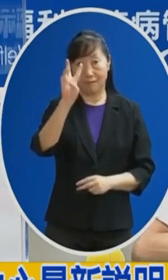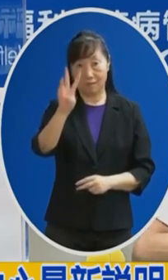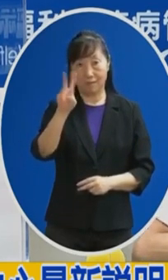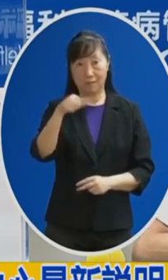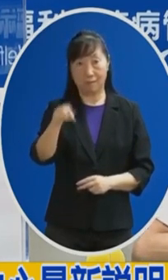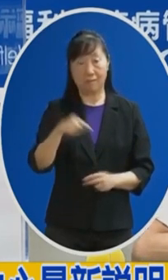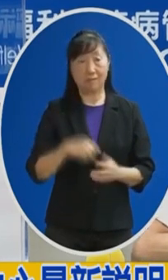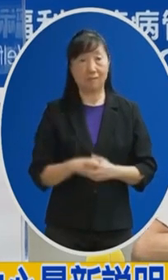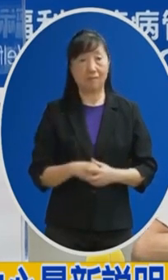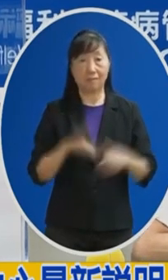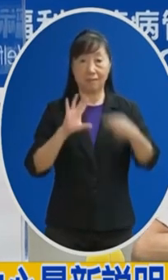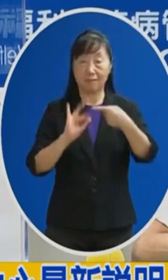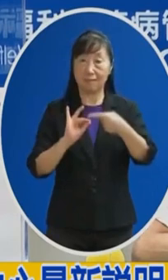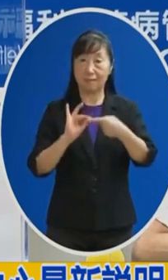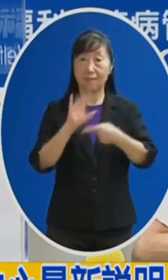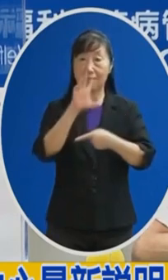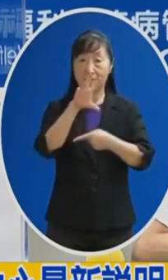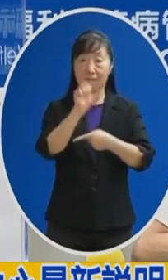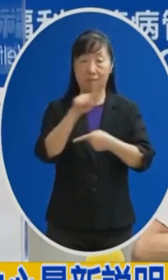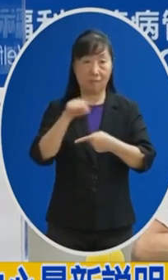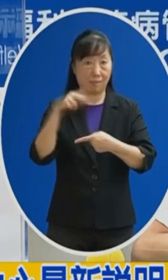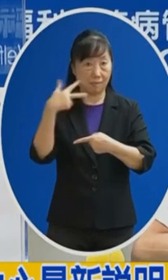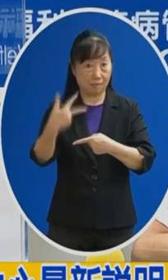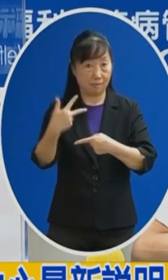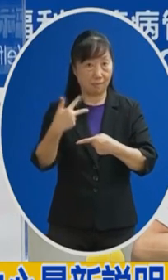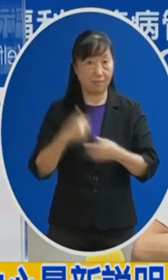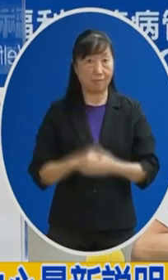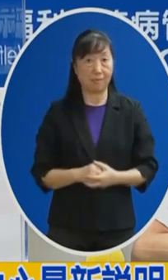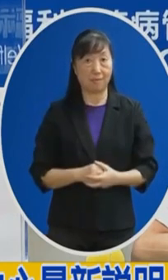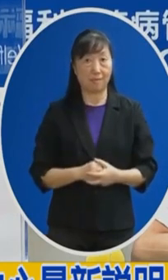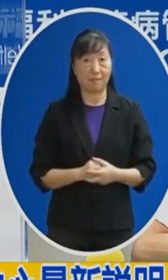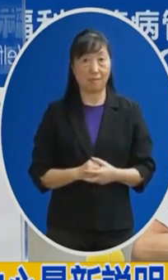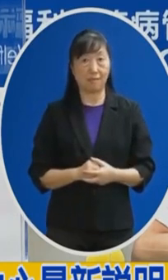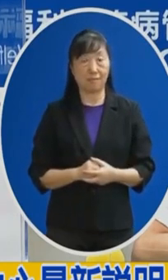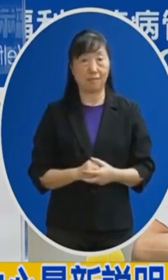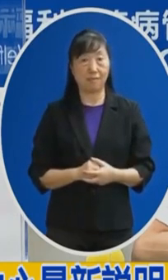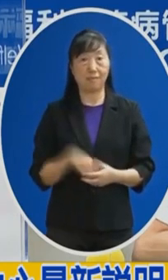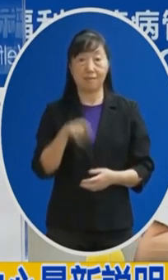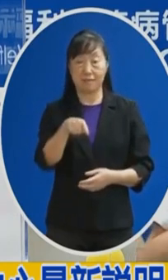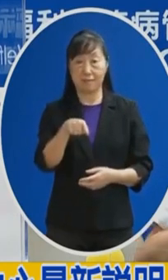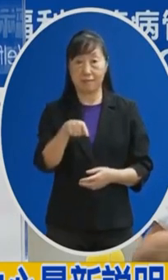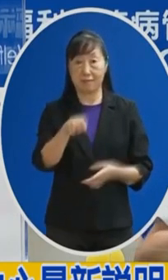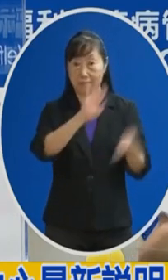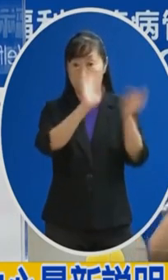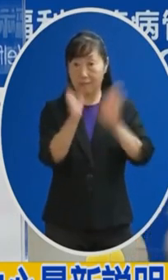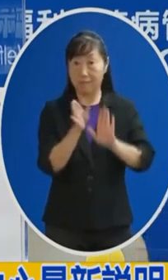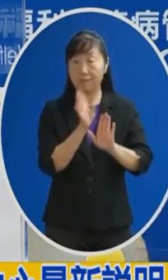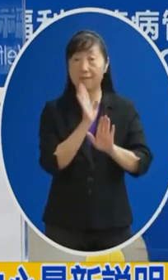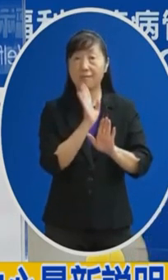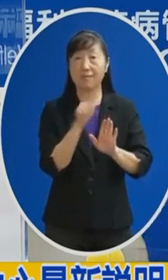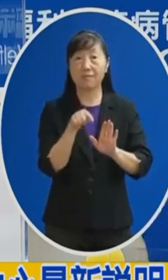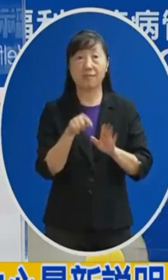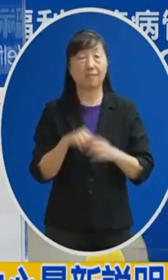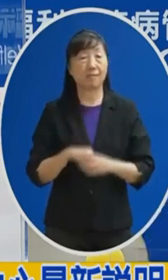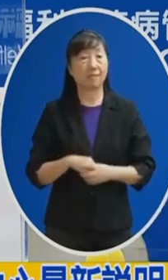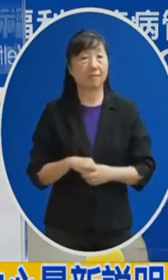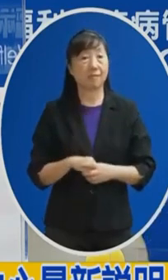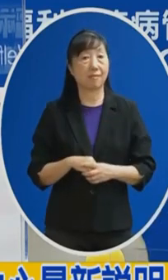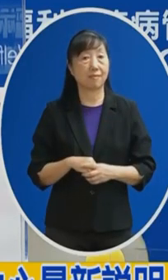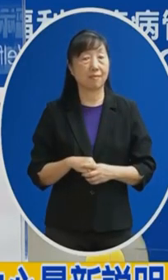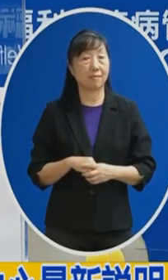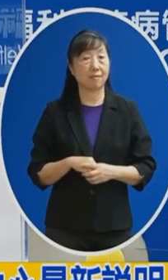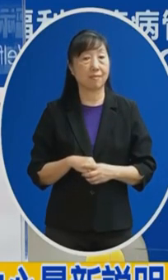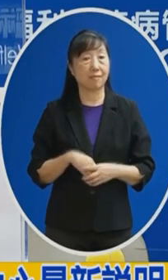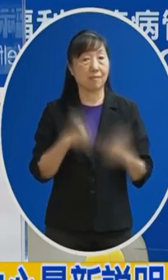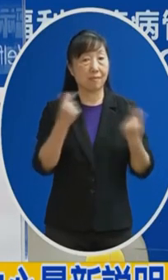12,083位，那比是85.7%，那持续是呈现这个区病例一直是